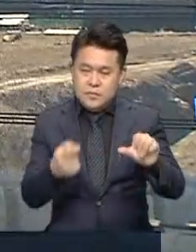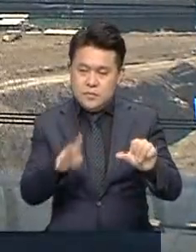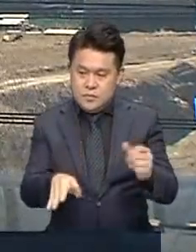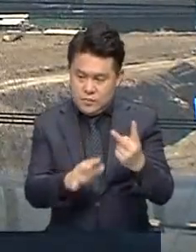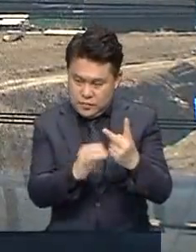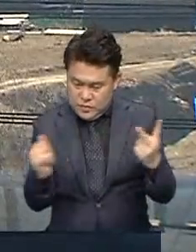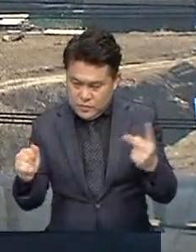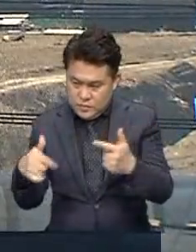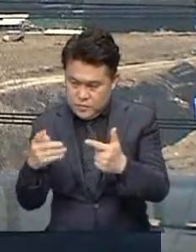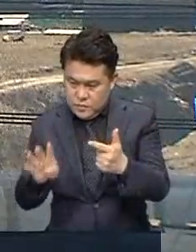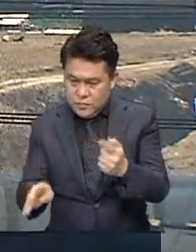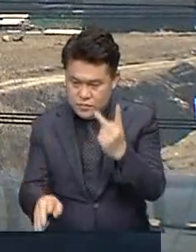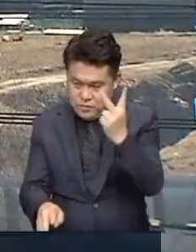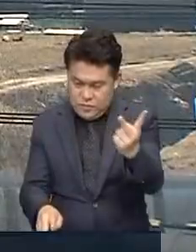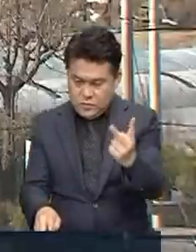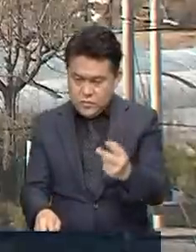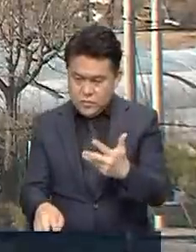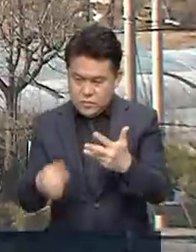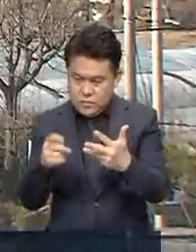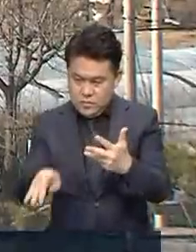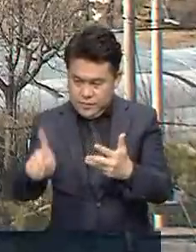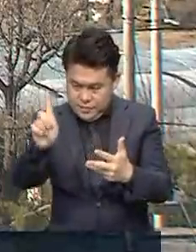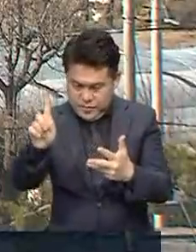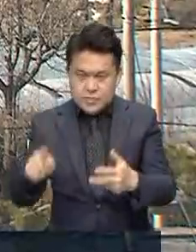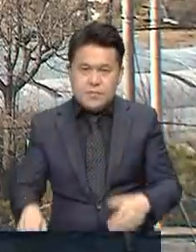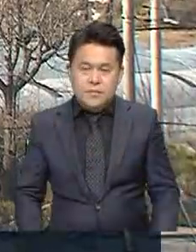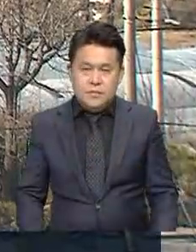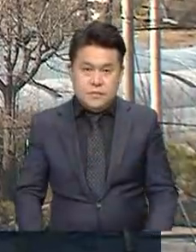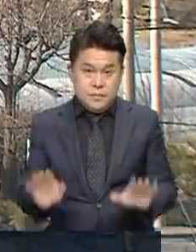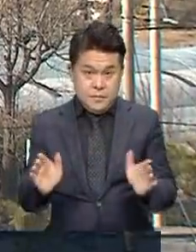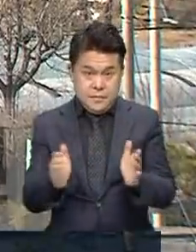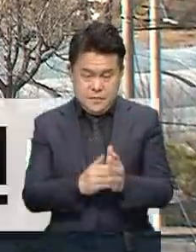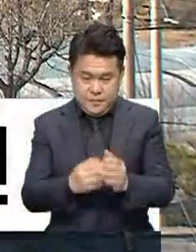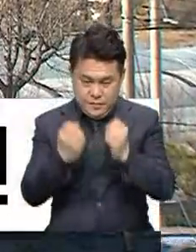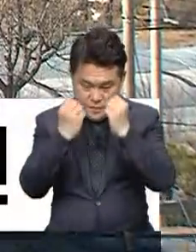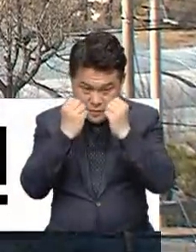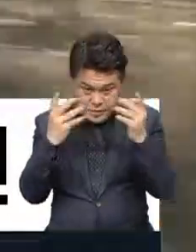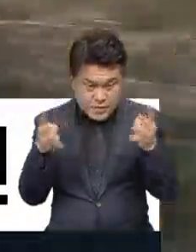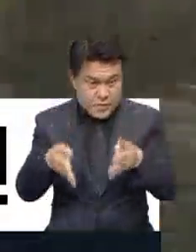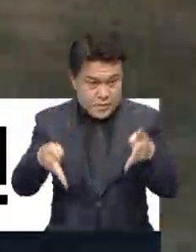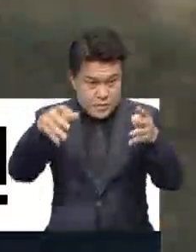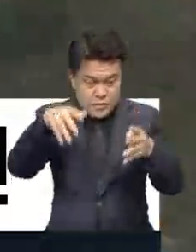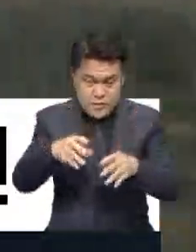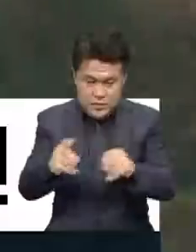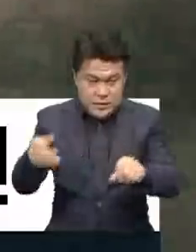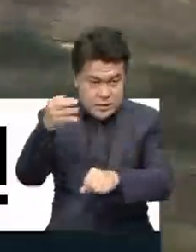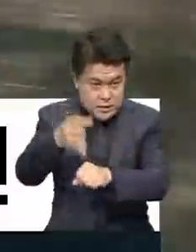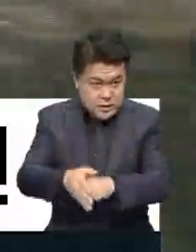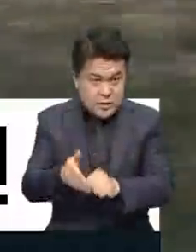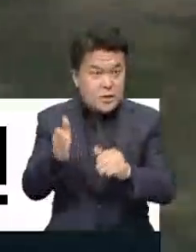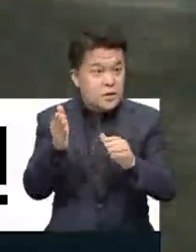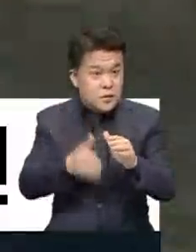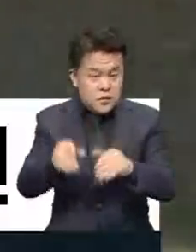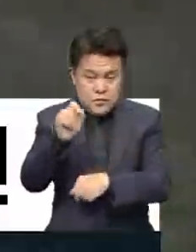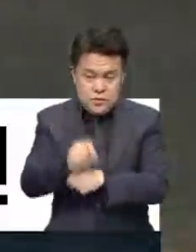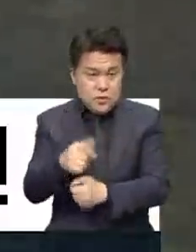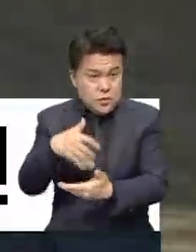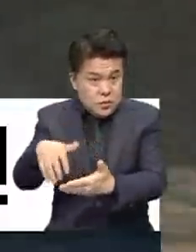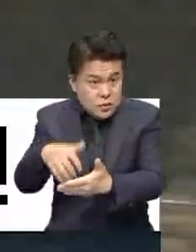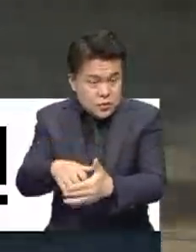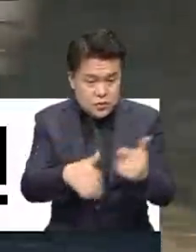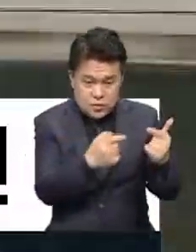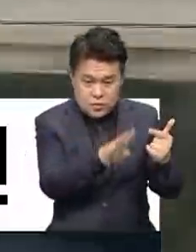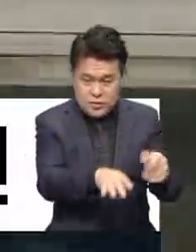2명, 6급 2명, 8급 1명입니다. 지금까지 신도시 토지를 산 광명시 공무원은 기존에 알려진